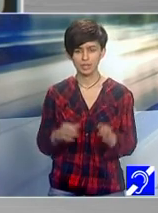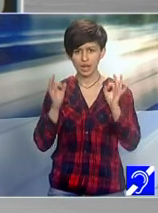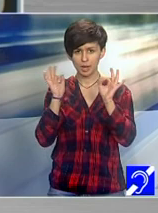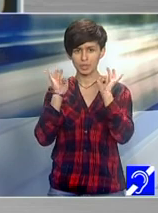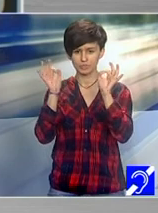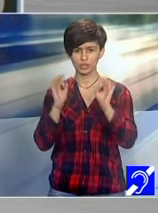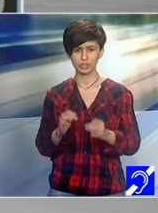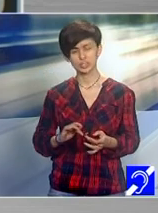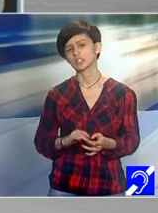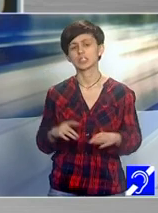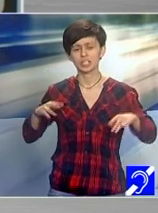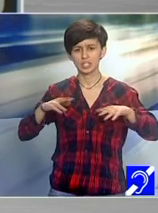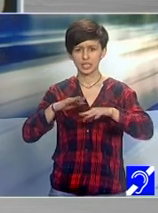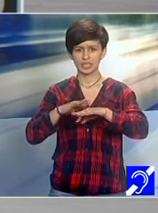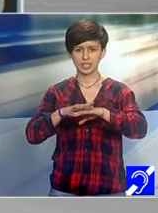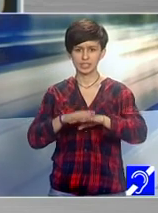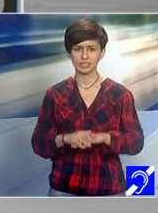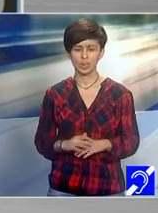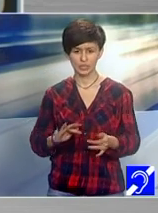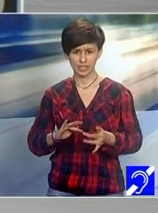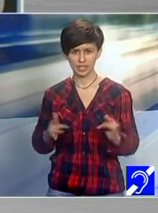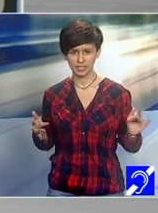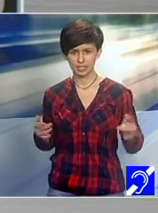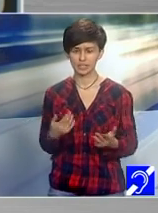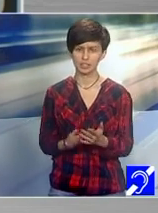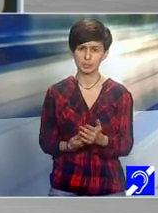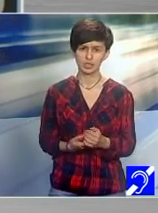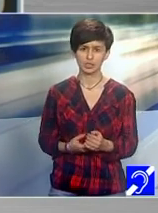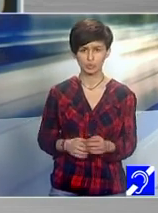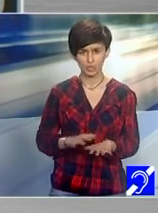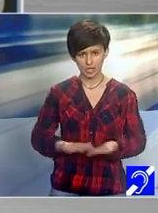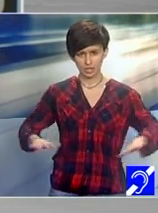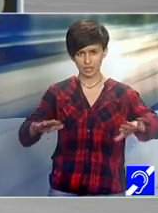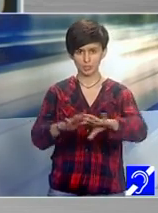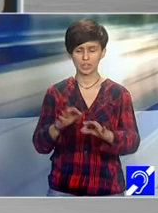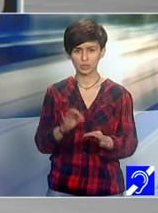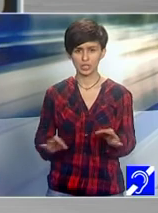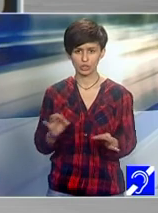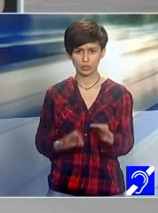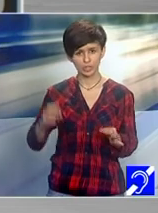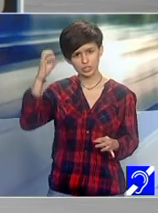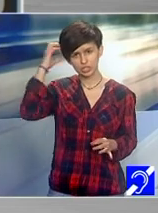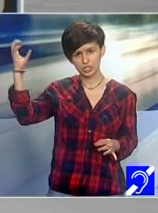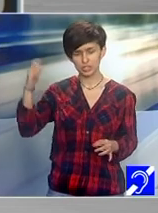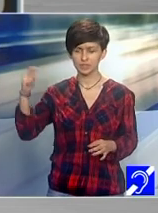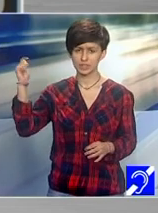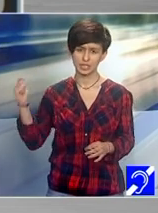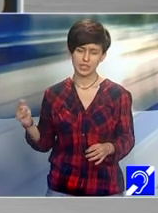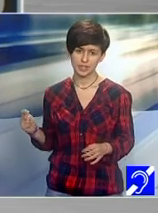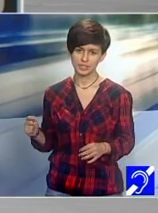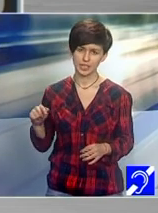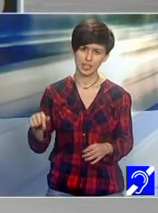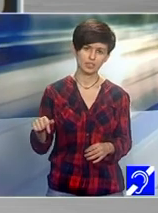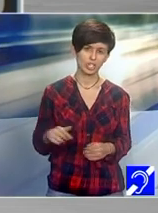Network către mediul științific și economic din țara respectivă și din țările din